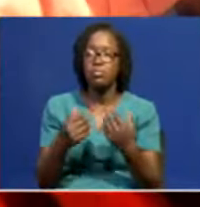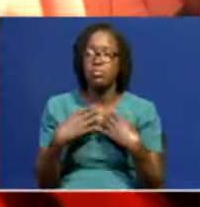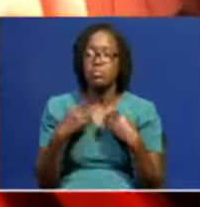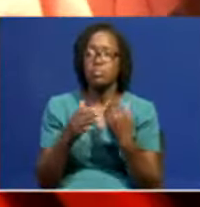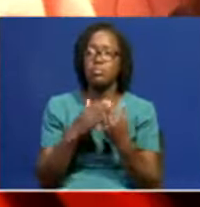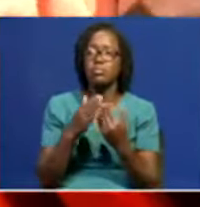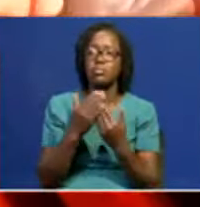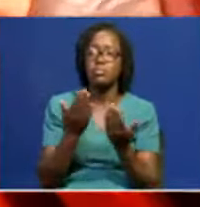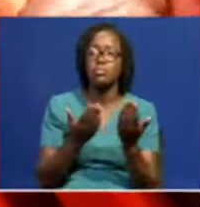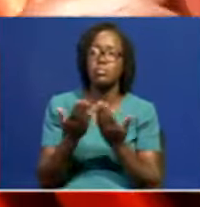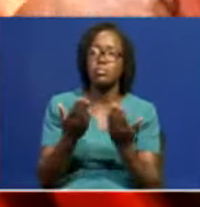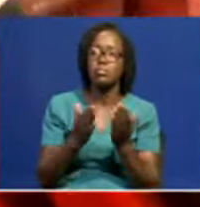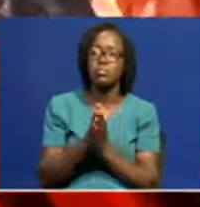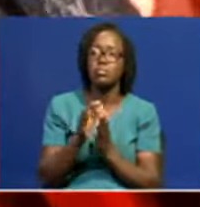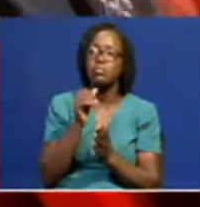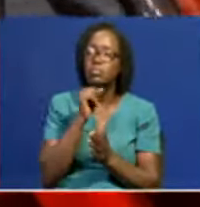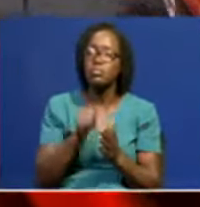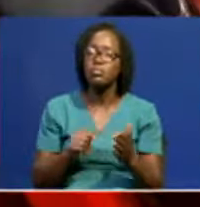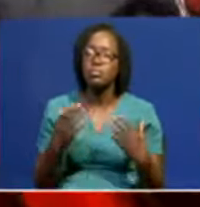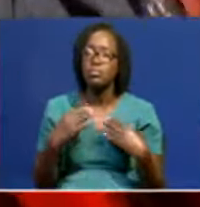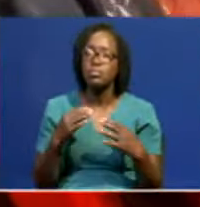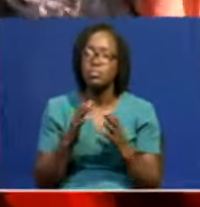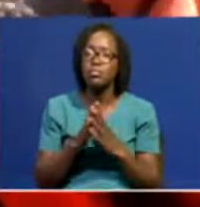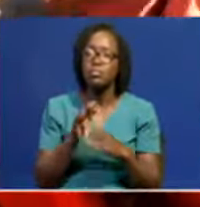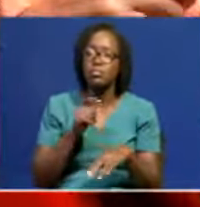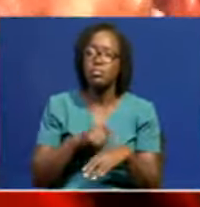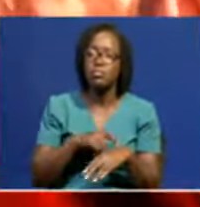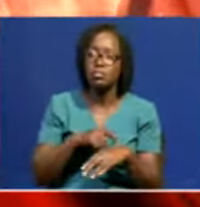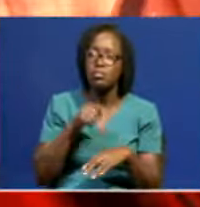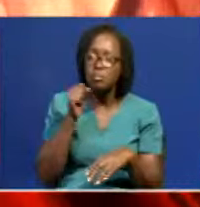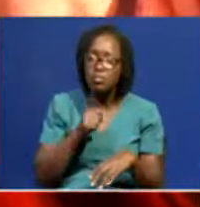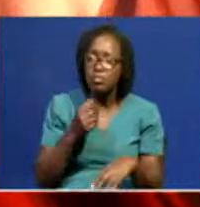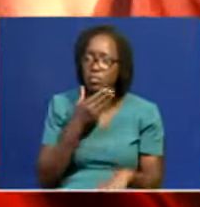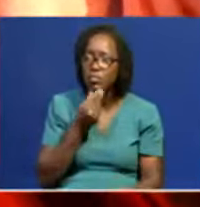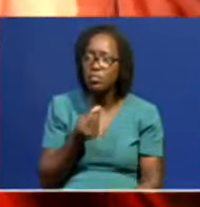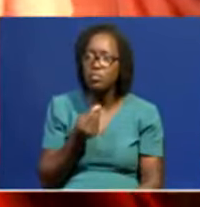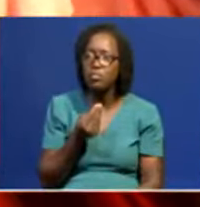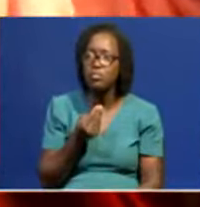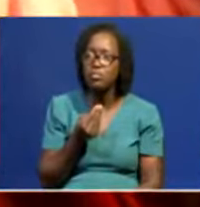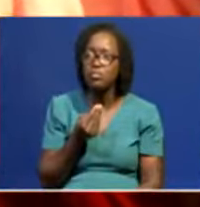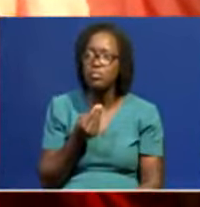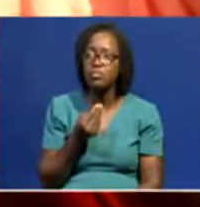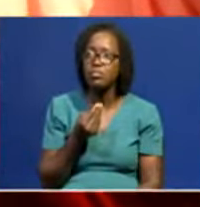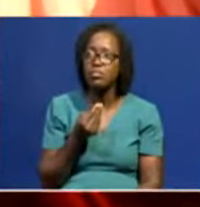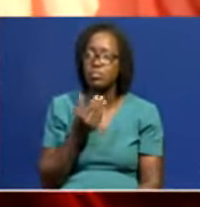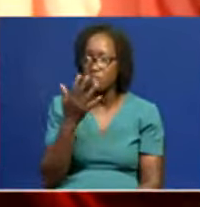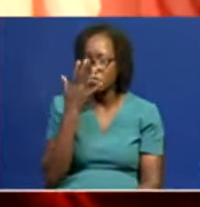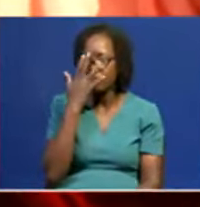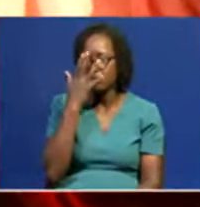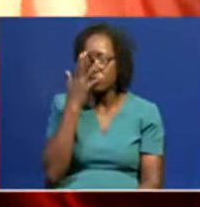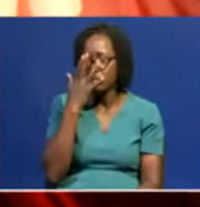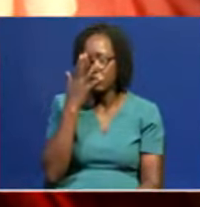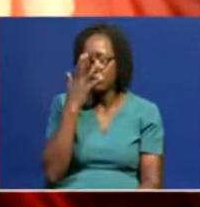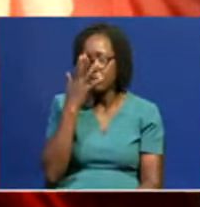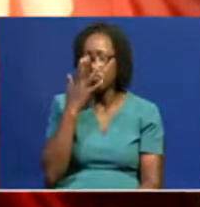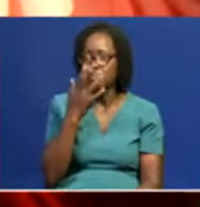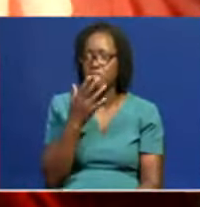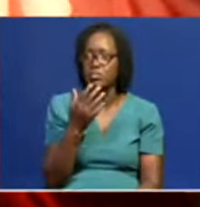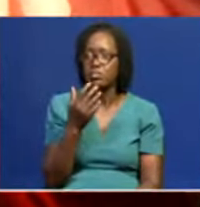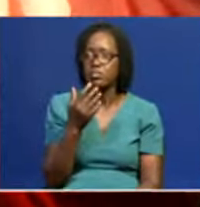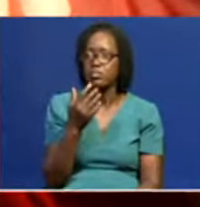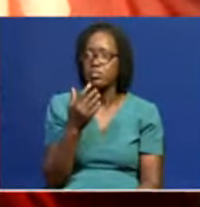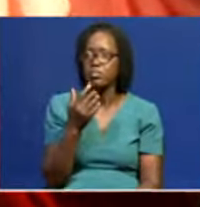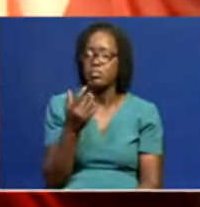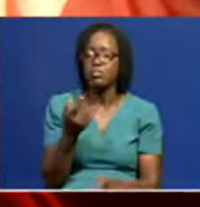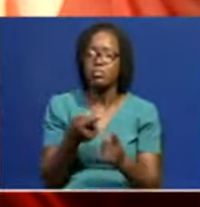wako nyumbani, najua watu wakizeeka wakiwa wanaume wanakuwa na haya ama na uzembe wa kwenda kwa